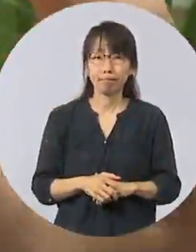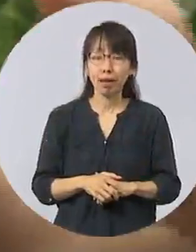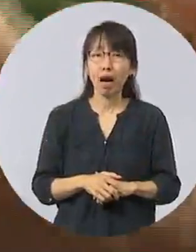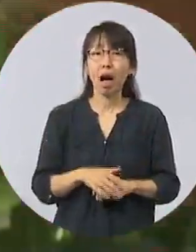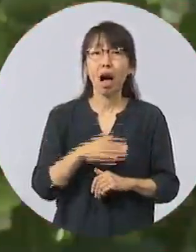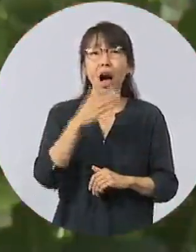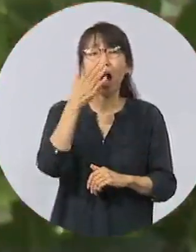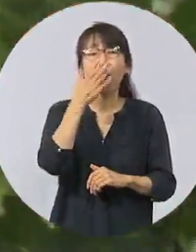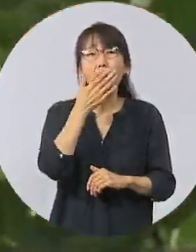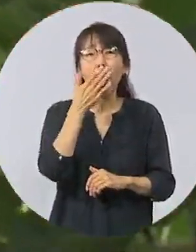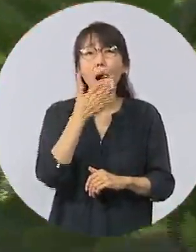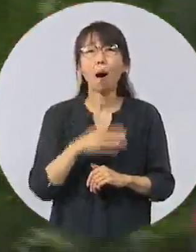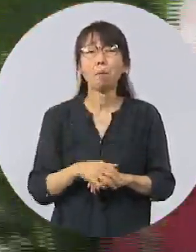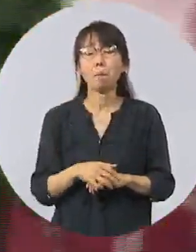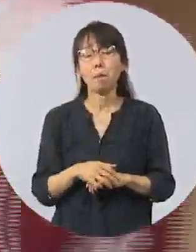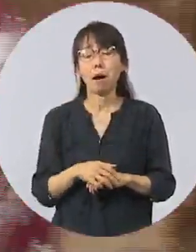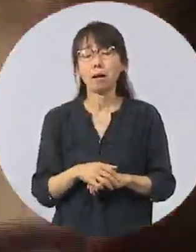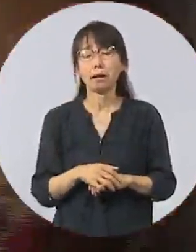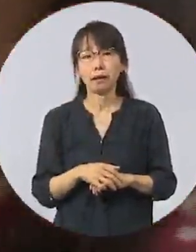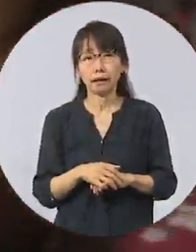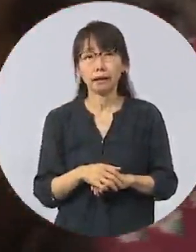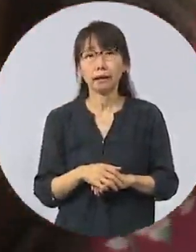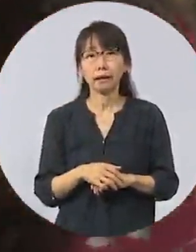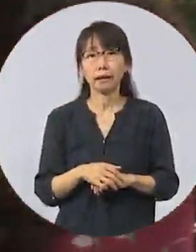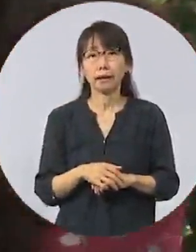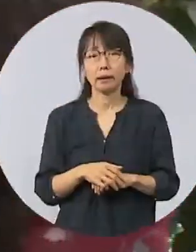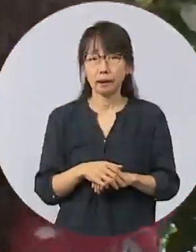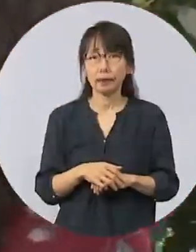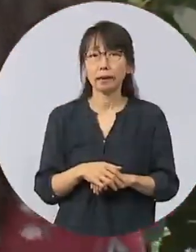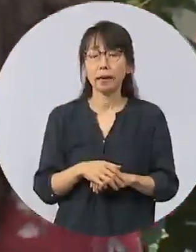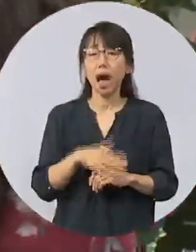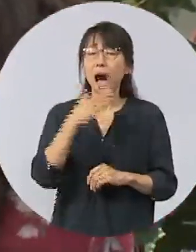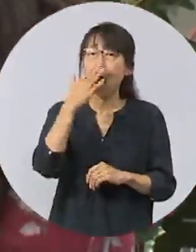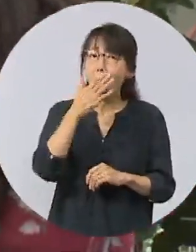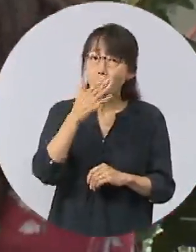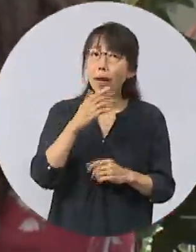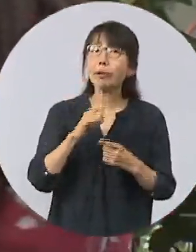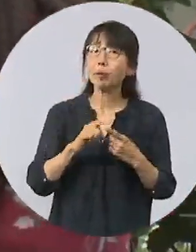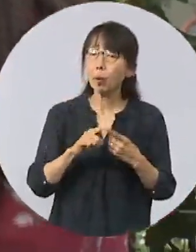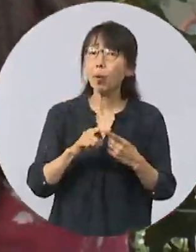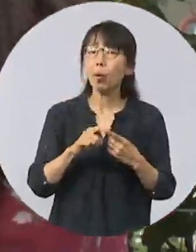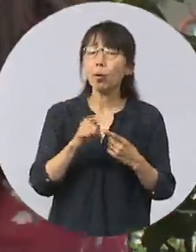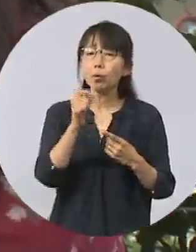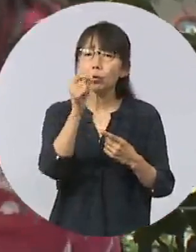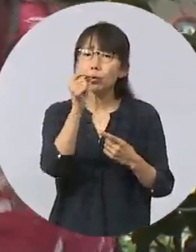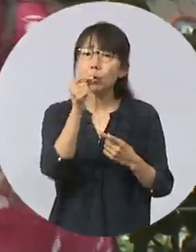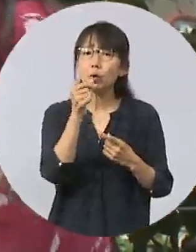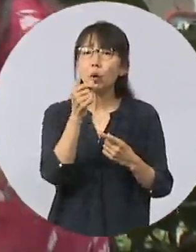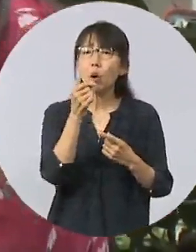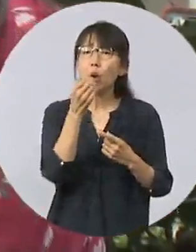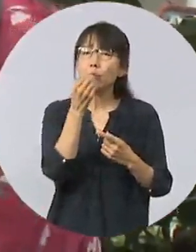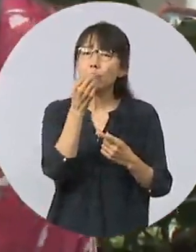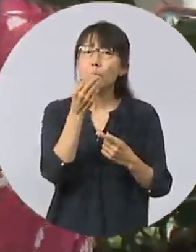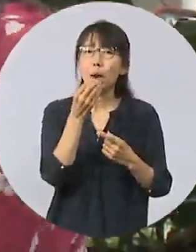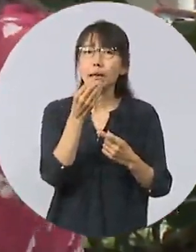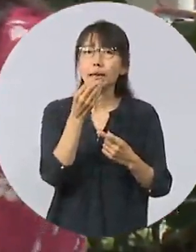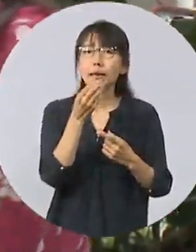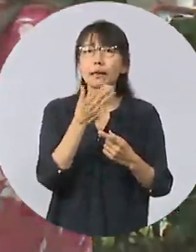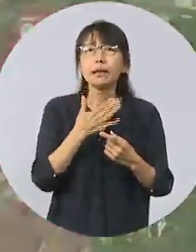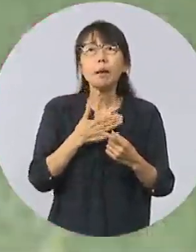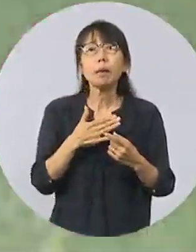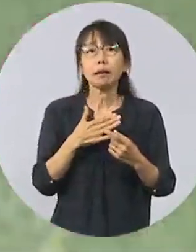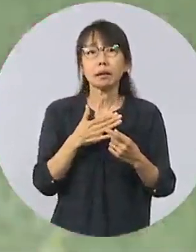うん、うん、甘いし、でもなんだろう、ちょっとした酸味というかこうさっぱり感がある